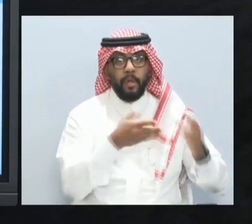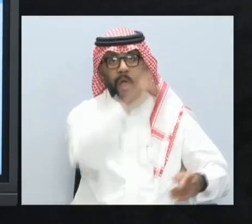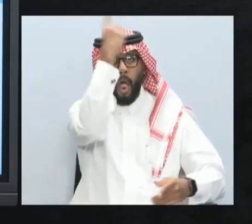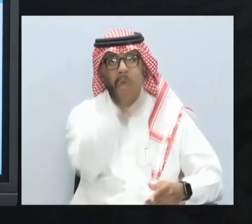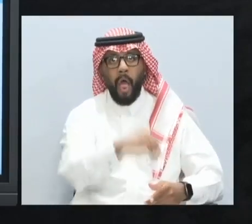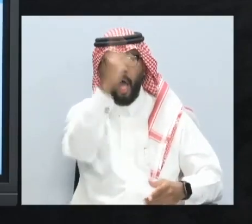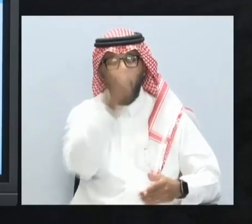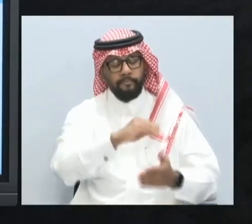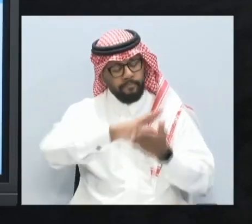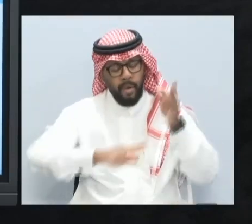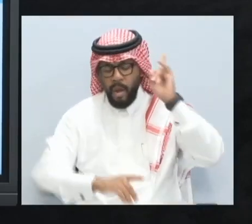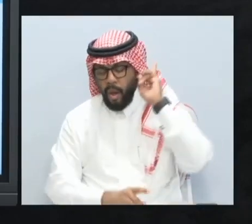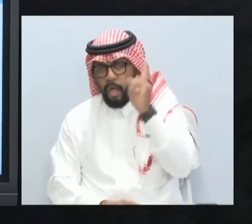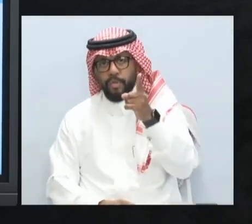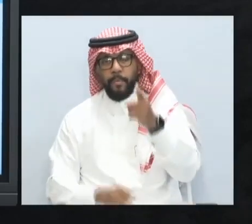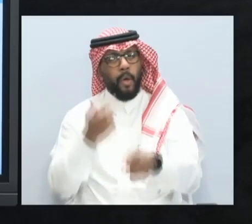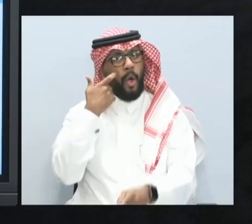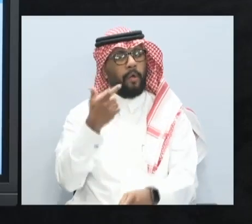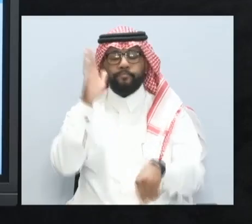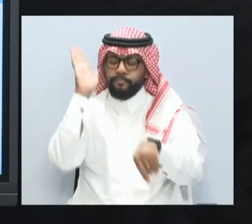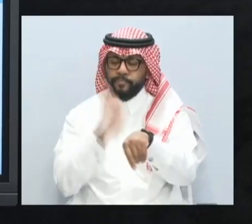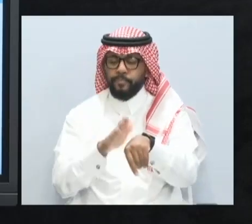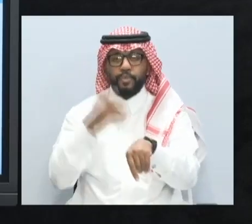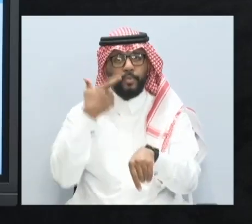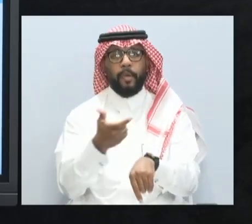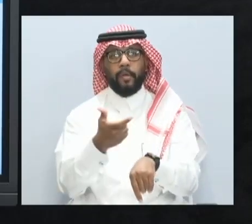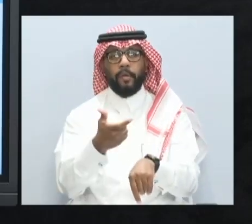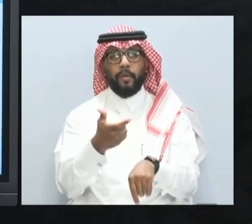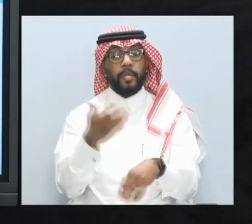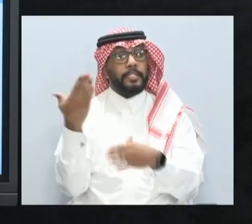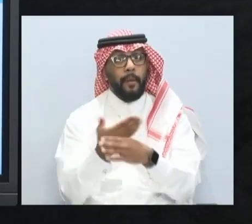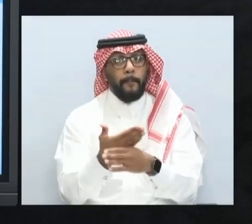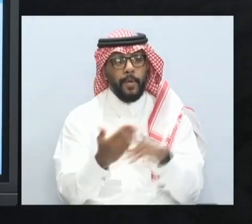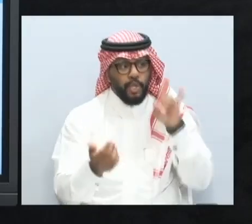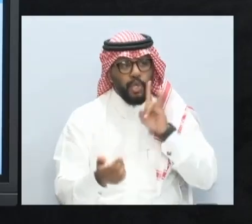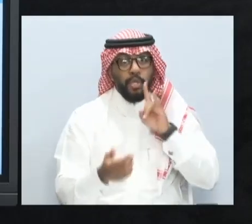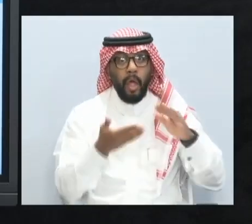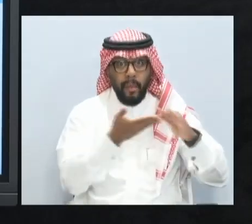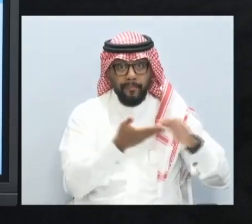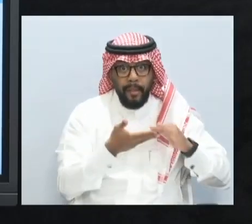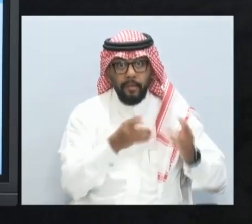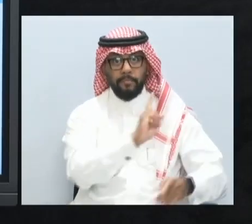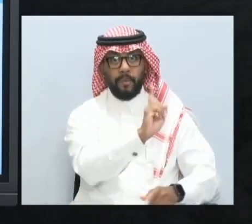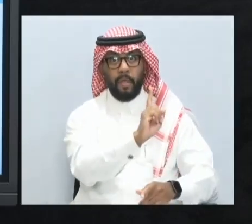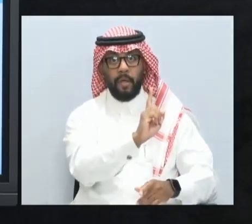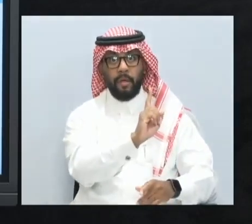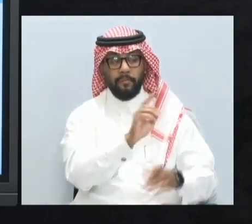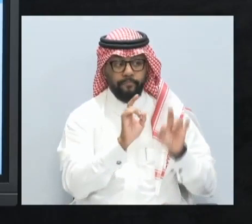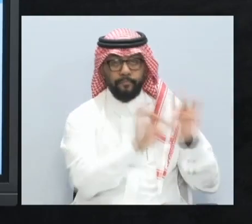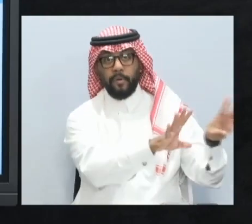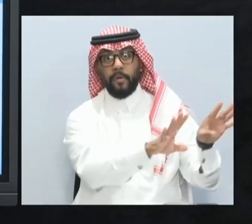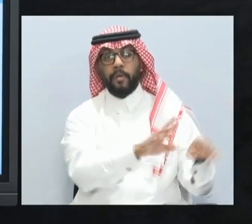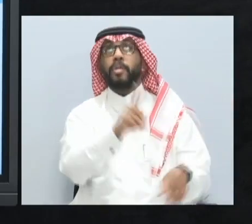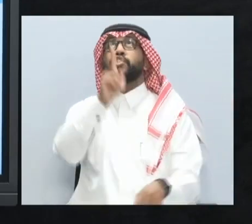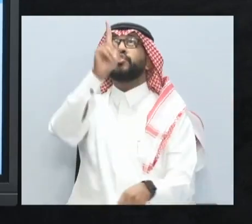دعاء واستغاثه بالشياطين وقلنا ان الدعاء عباده ولا تكون الا لله جل وعلا فمن صرف